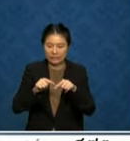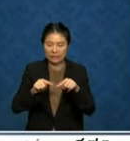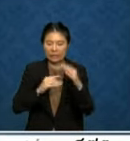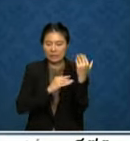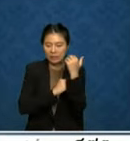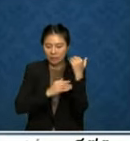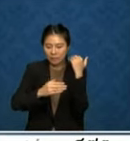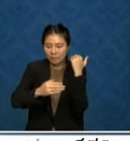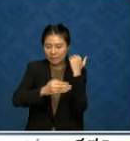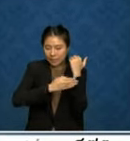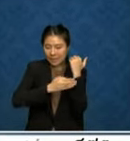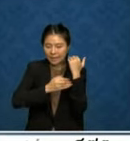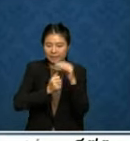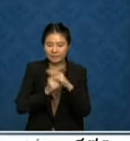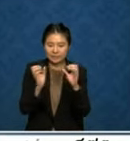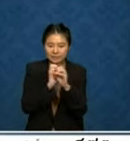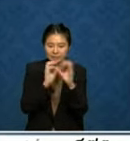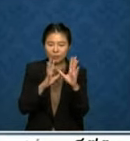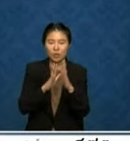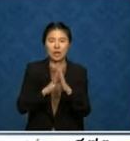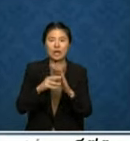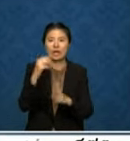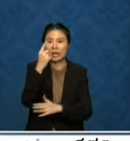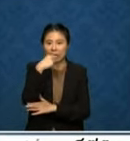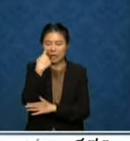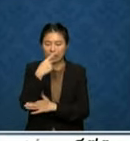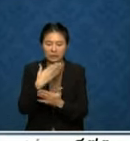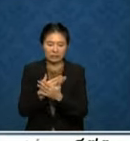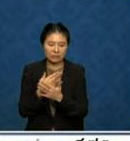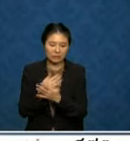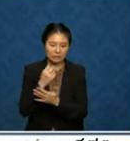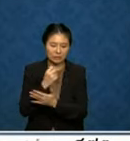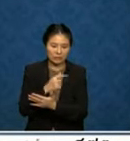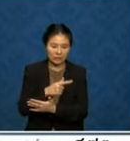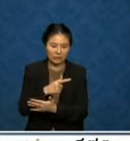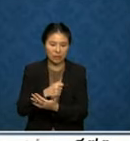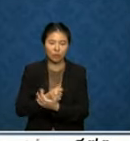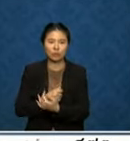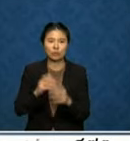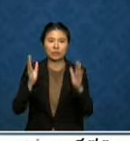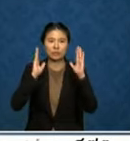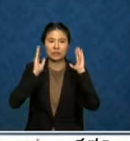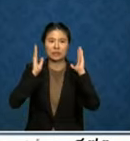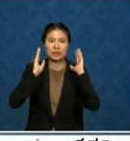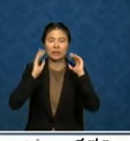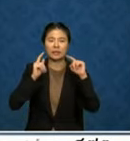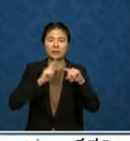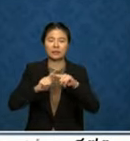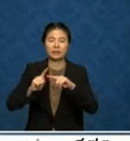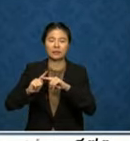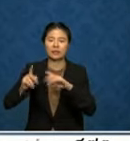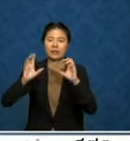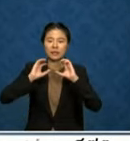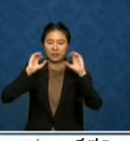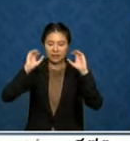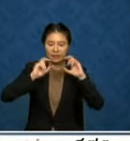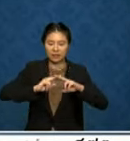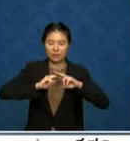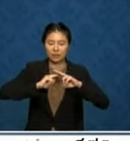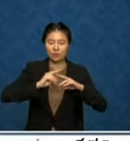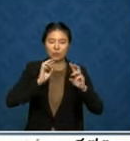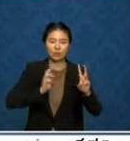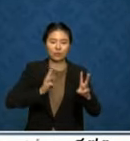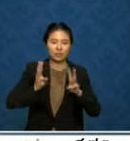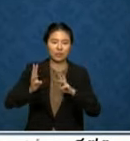เพื่อยืนยันในหลักความโปร่งใสอย่างเคร่งครัดส่วนภาครัฐและเอกชนก็ควรมีวิธีการจัดซื้อจัดจ้างเพื่อกำหนดขอบเขตง